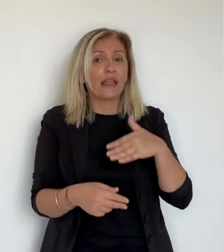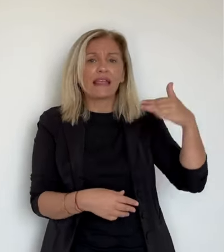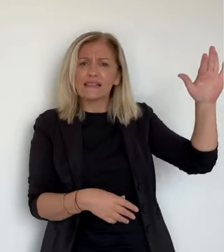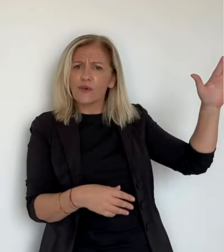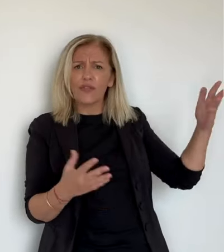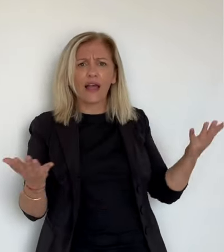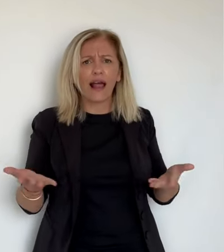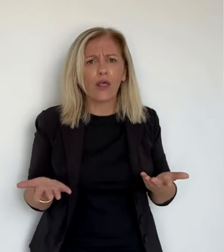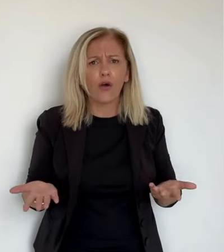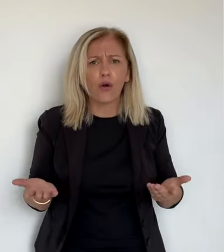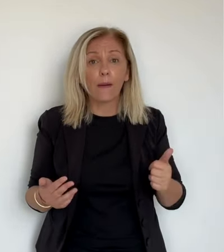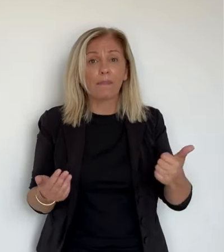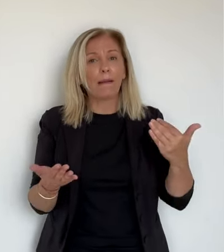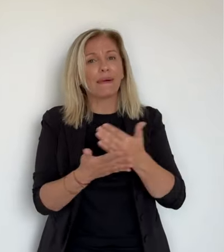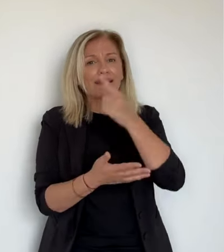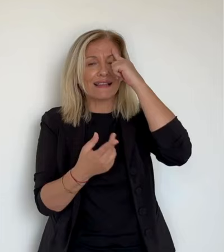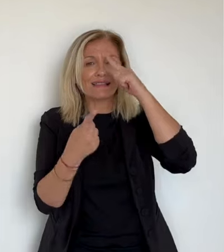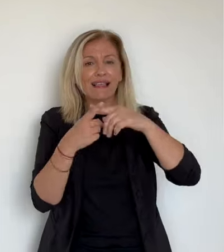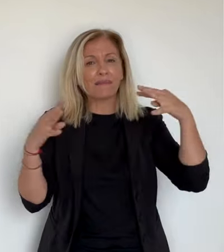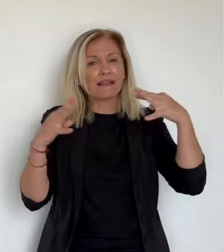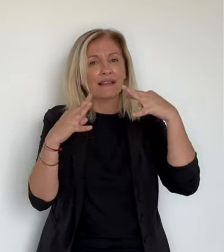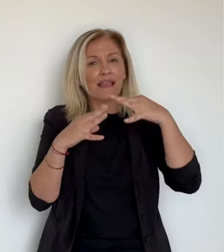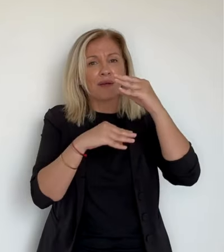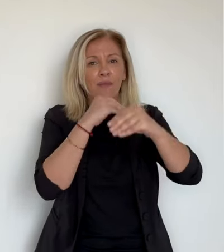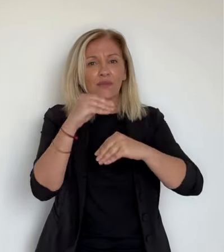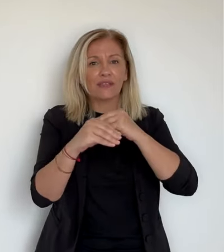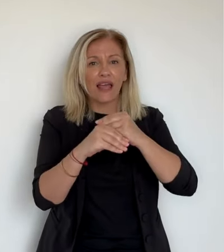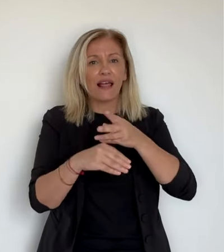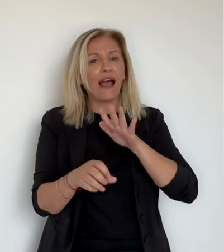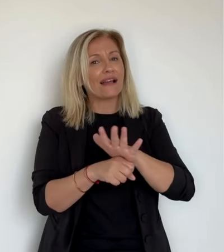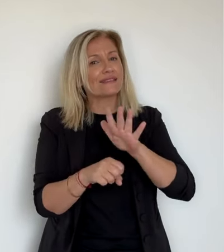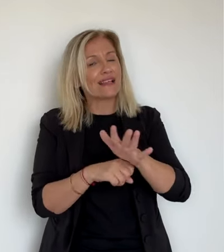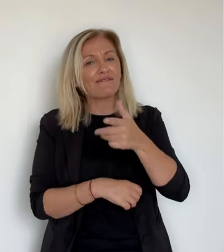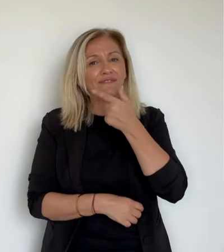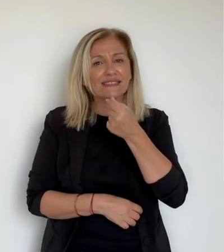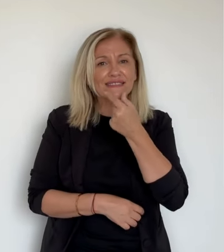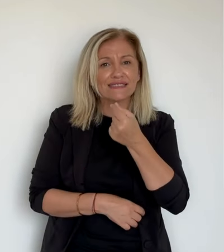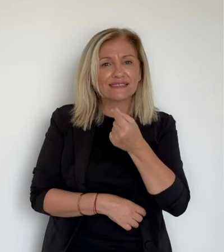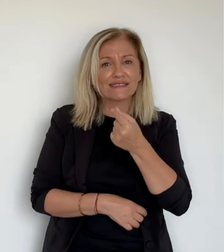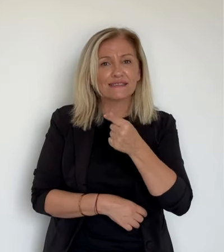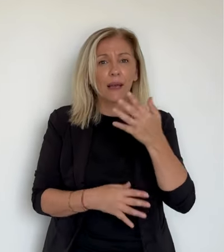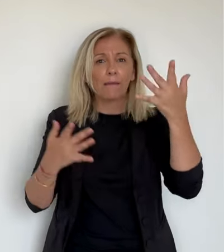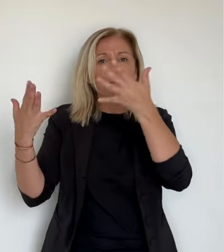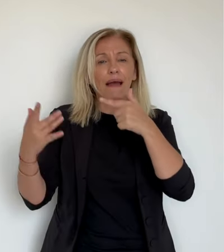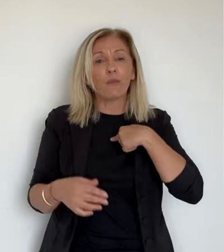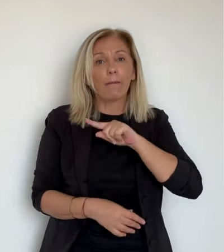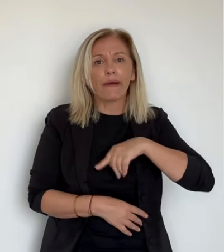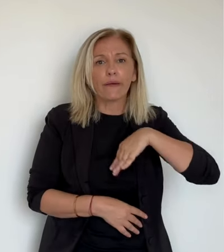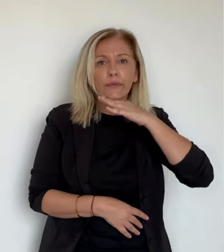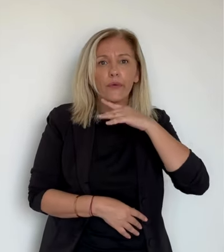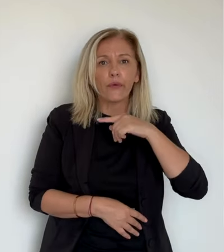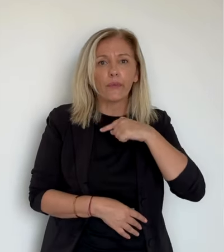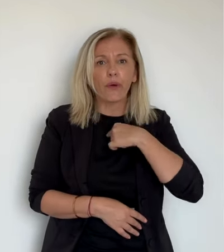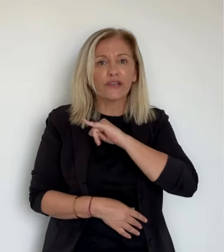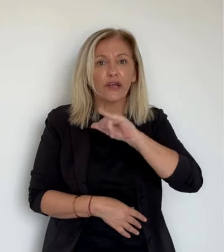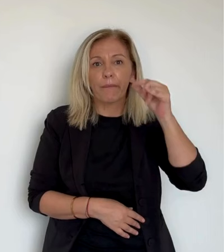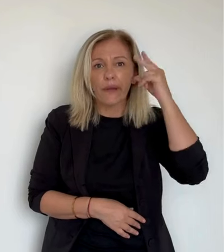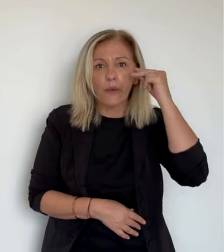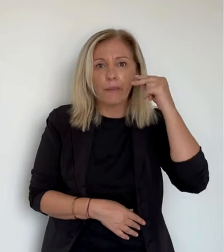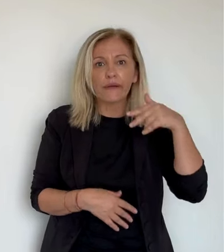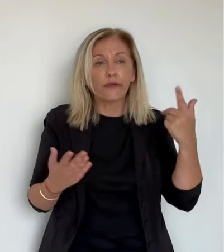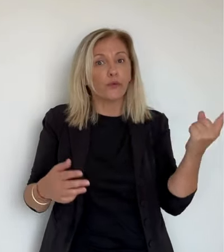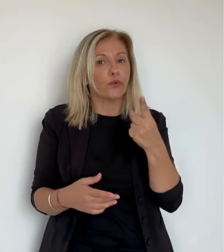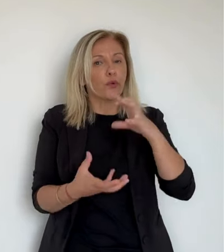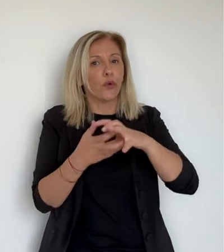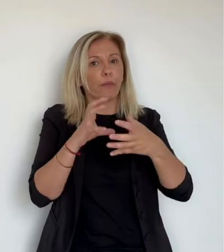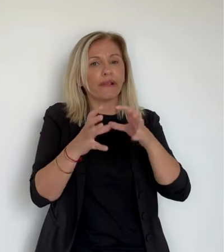la Seconde Guerre mondiale et c'était assez facile. En maths, pas trop, mais j'ai jamais rien compris aux maths, donc ça a toujours été un peu compliqué. C'est